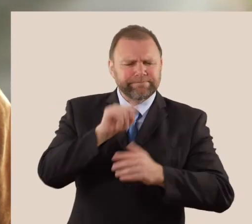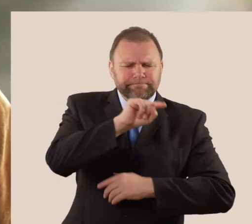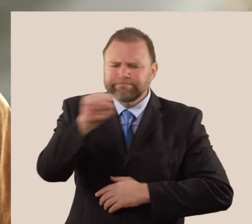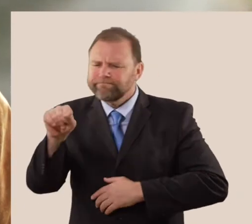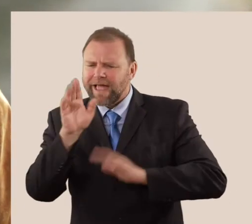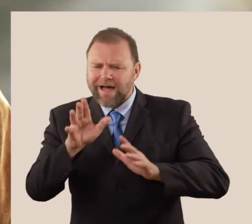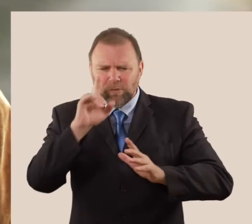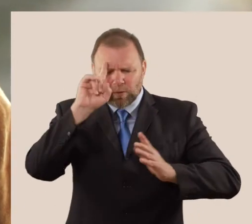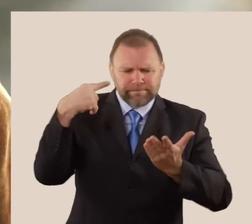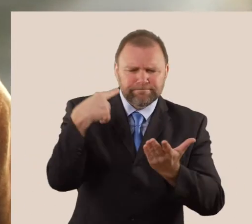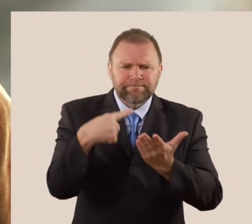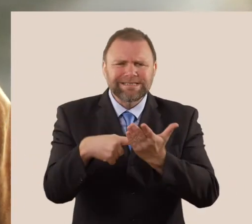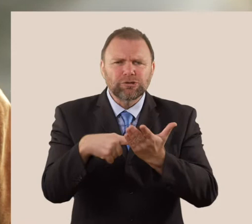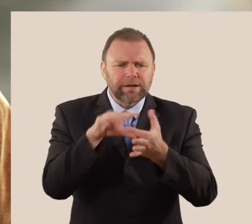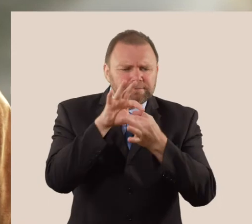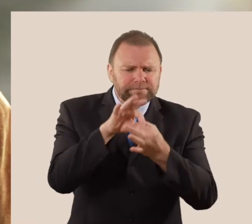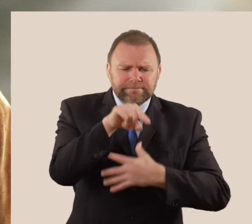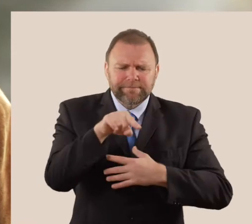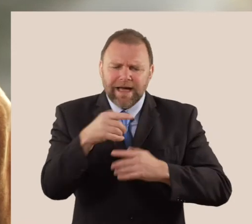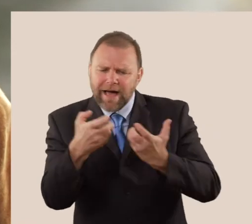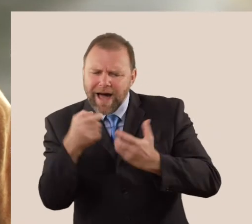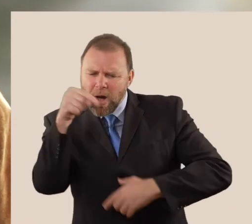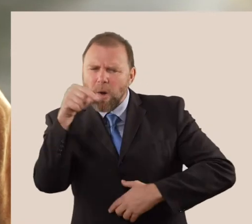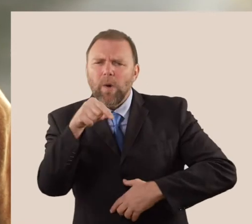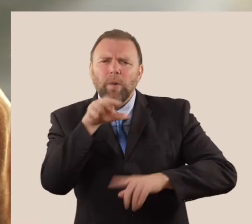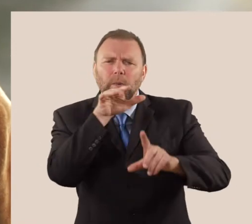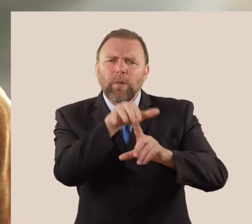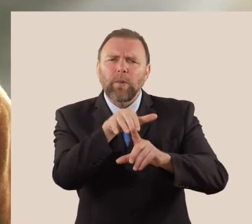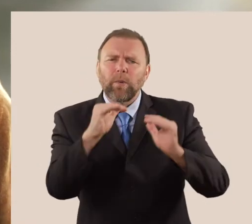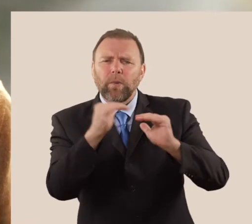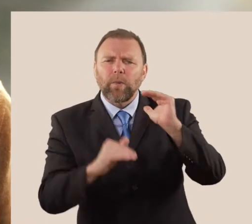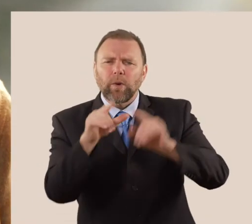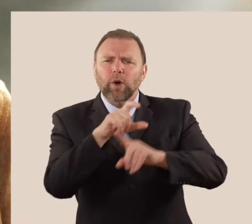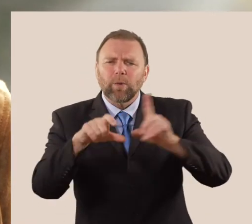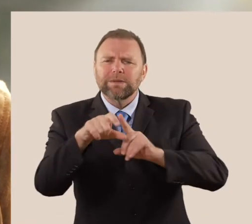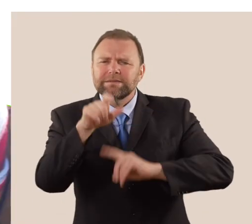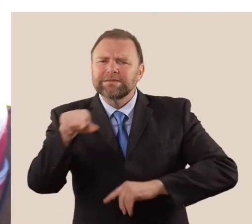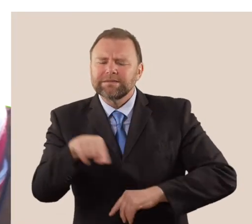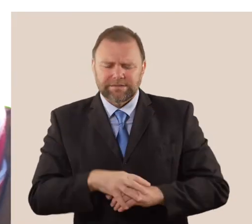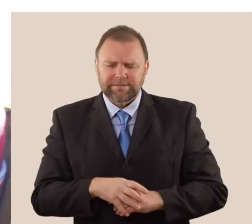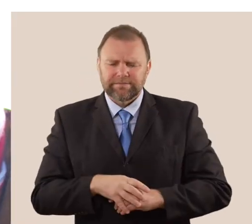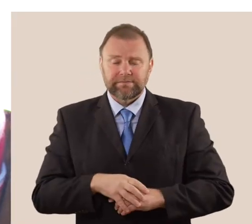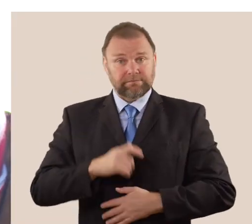ar penderfyniadau nhw a sut mae hwnna'n effeithio ardaloedd a cymunedau danfantais.